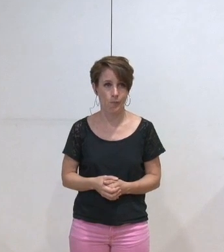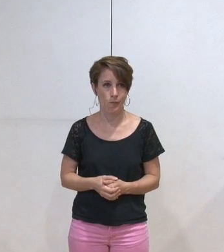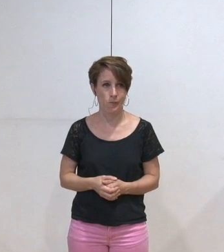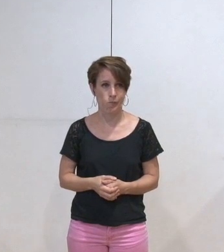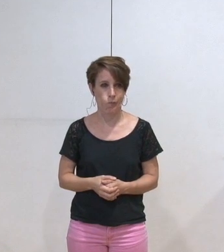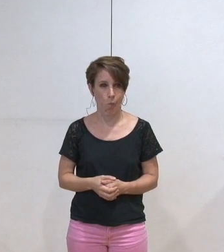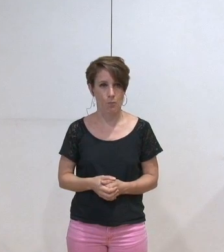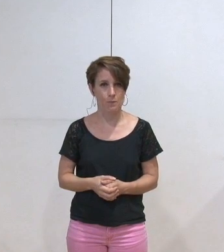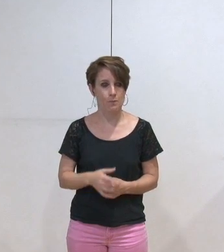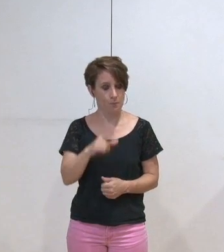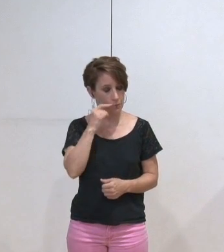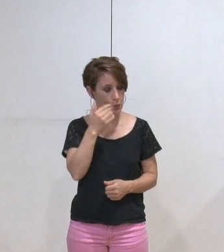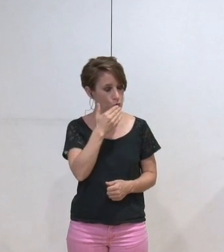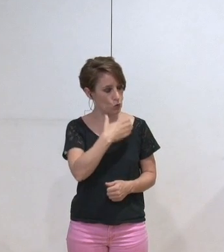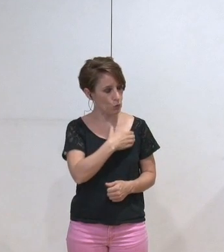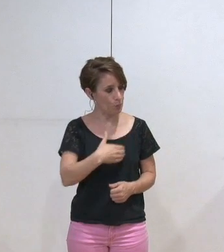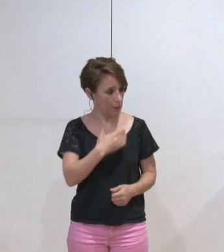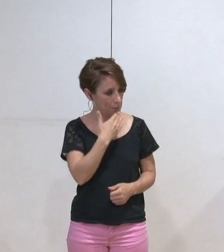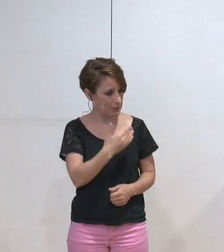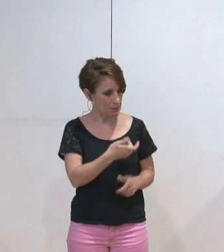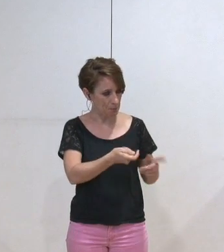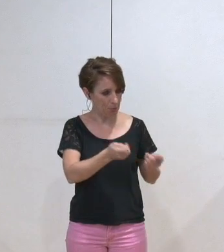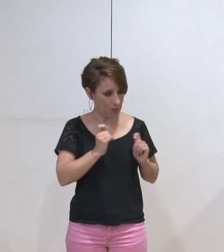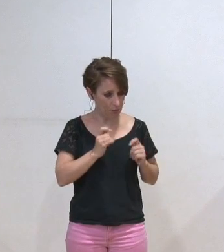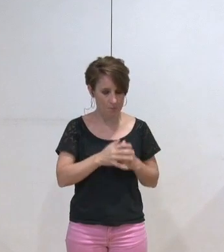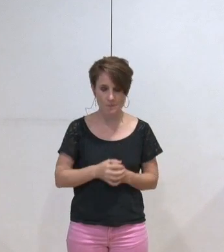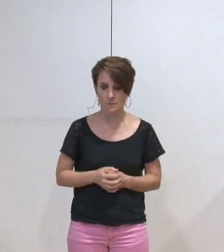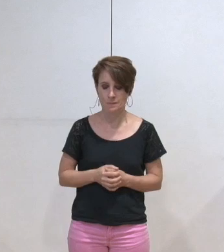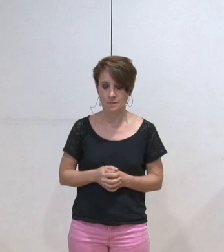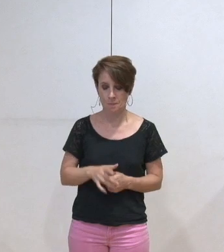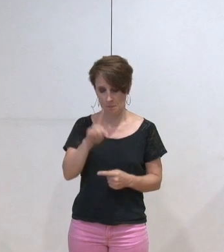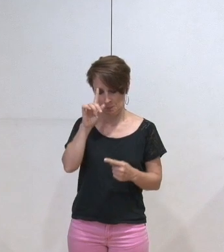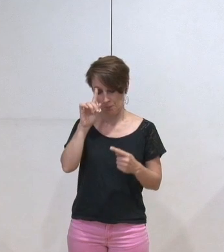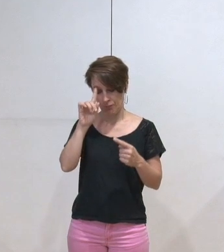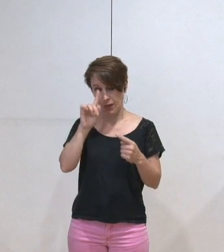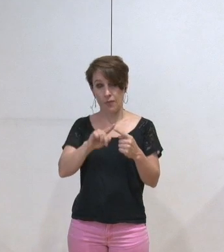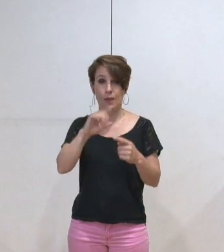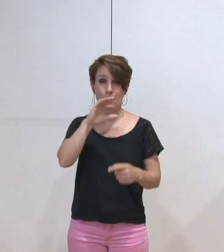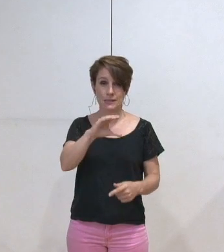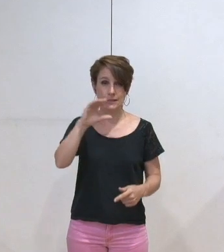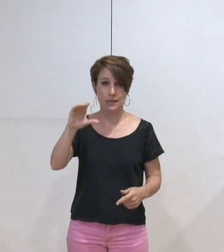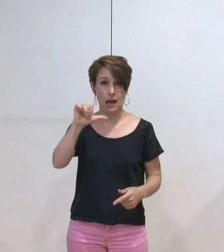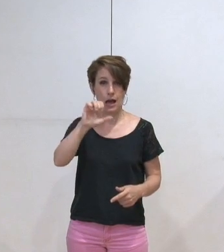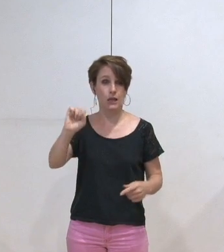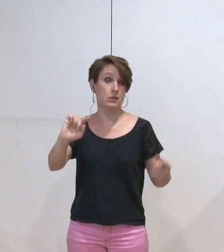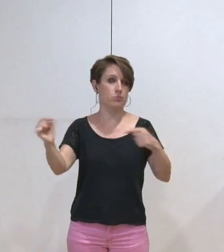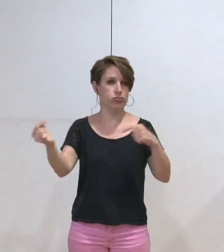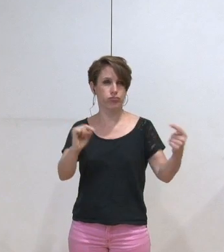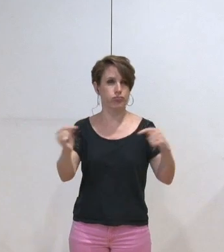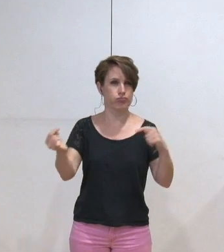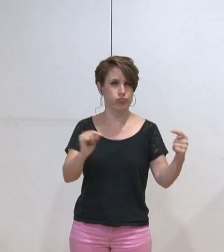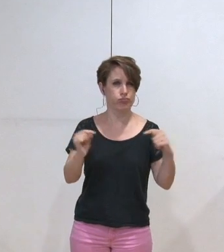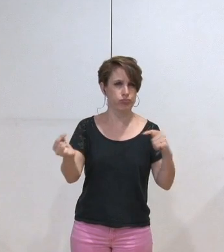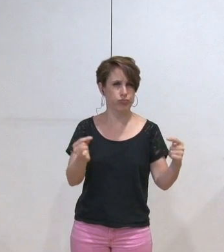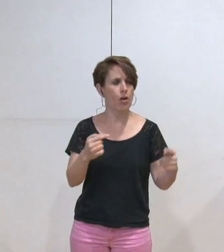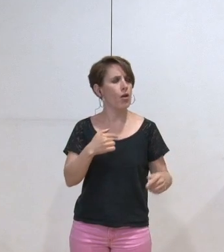oui merci Monsieur le Maire je profite de ce débat sur le CCAS pour attirer votre attention sur un point particulier concernant